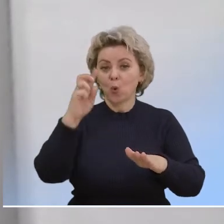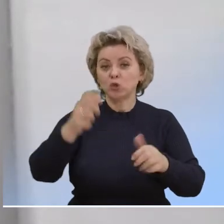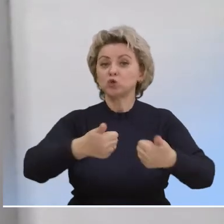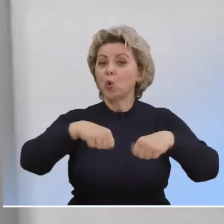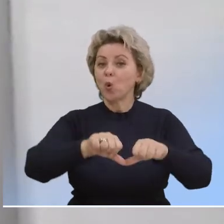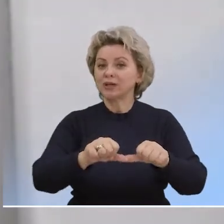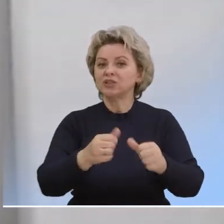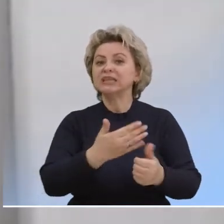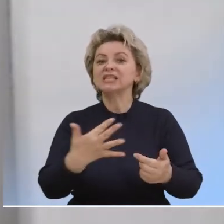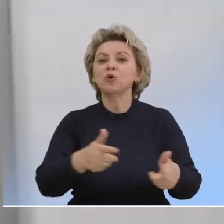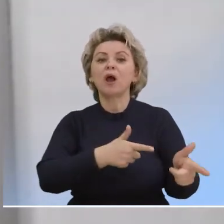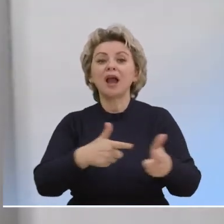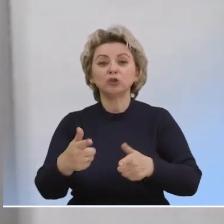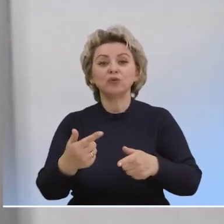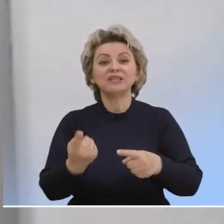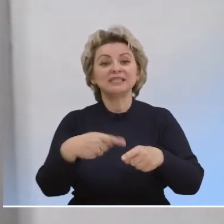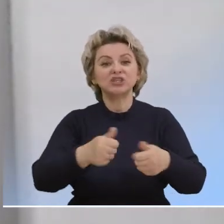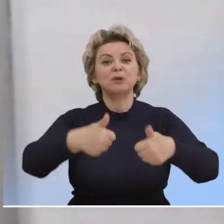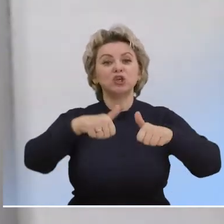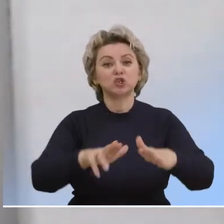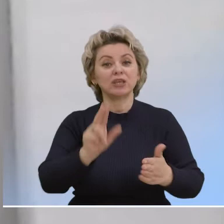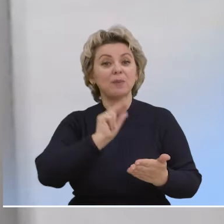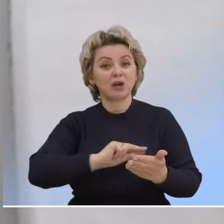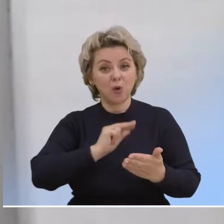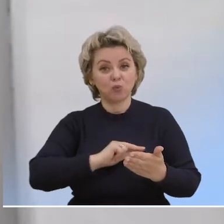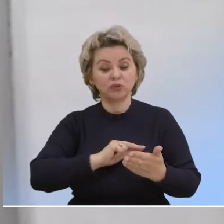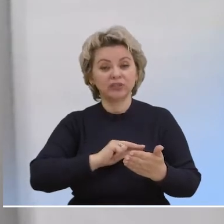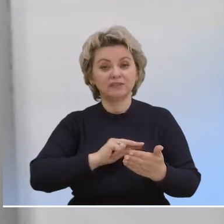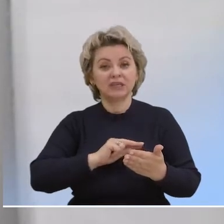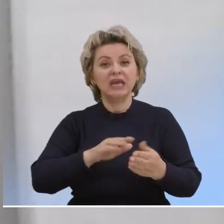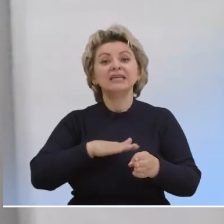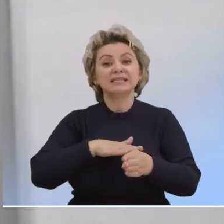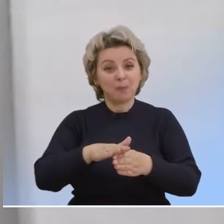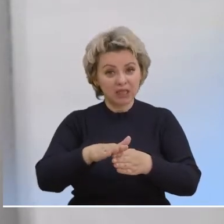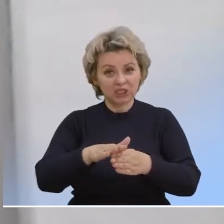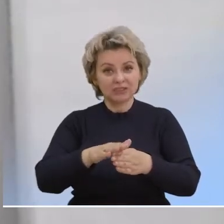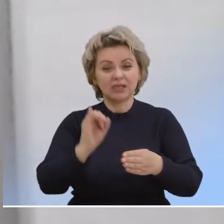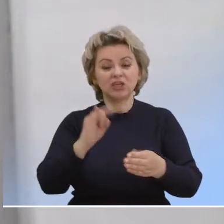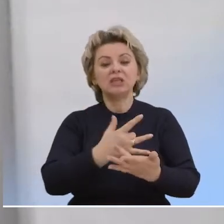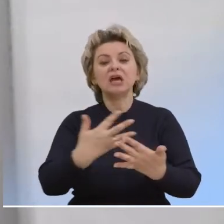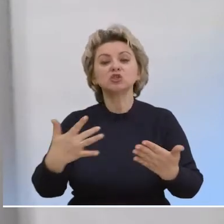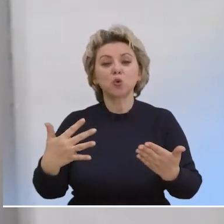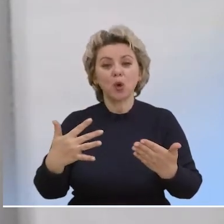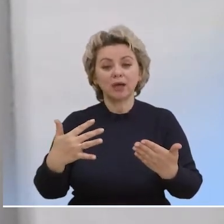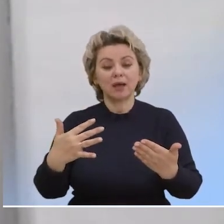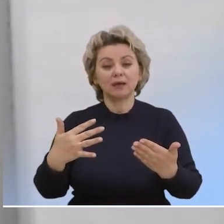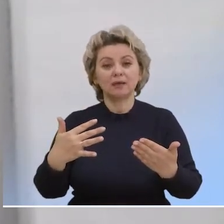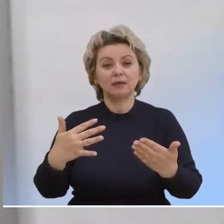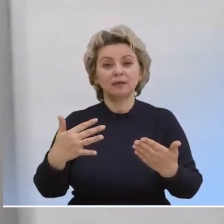госорганы, насколько готовы с этими решениями работать непосредственно исполнители, и насколько